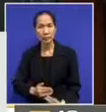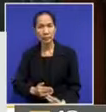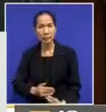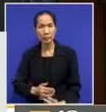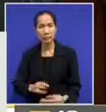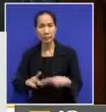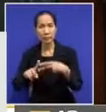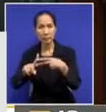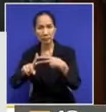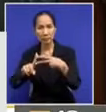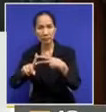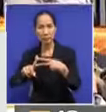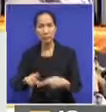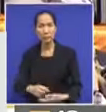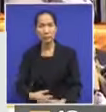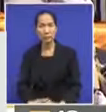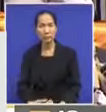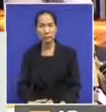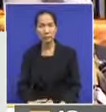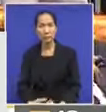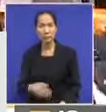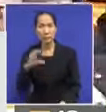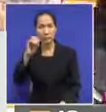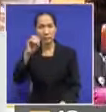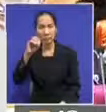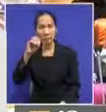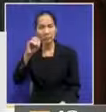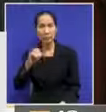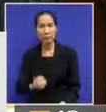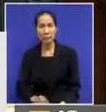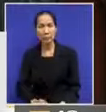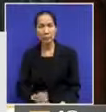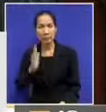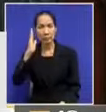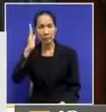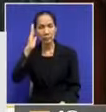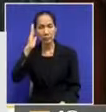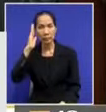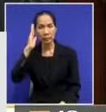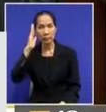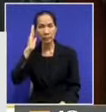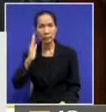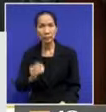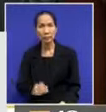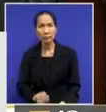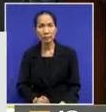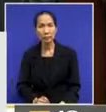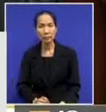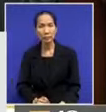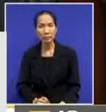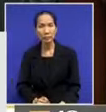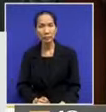นายธนาธรจึงรุ่งเรืองกิจครับ 50นายขจิตชัยนิคม